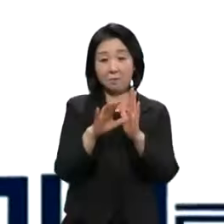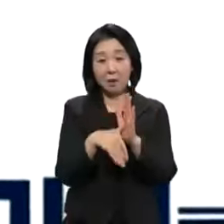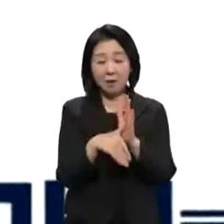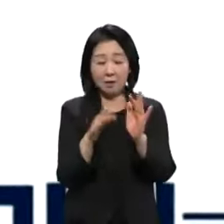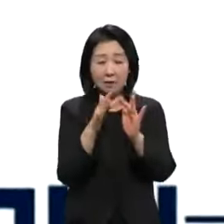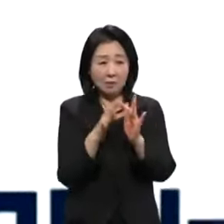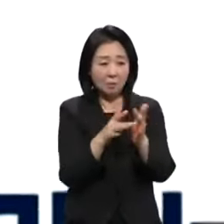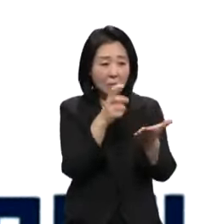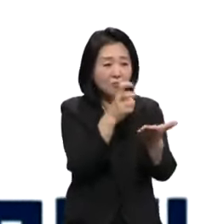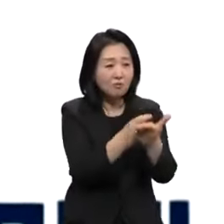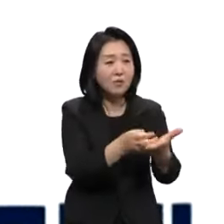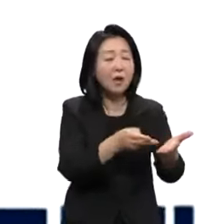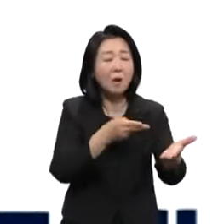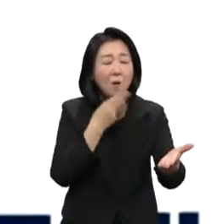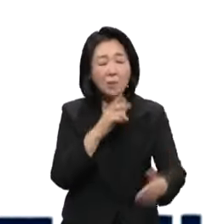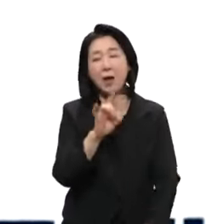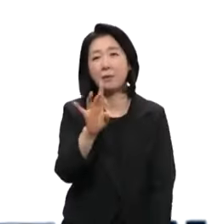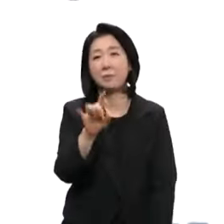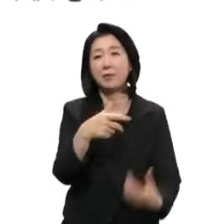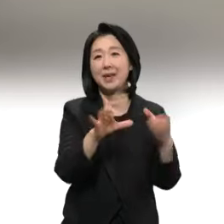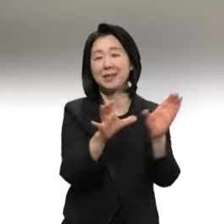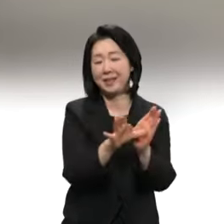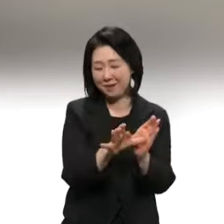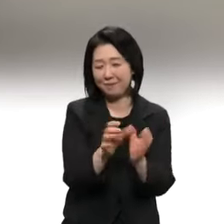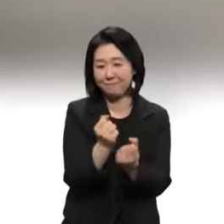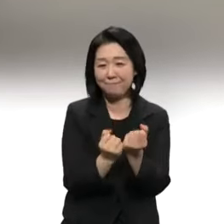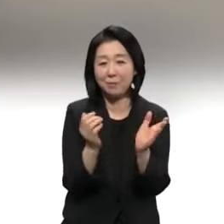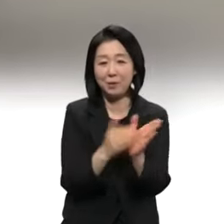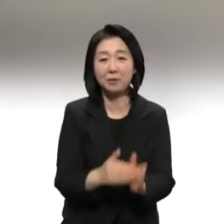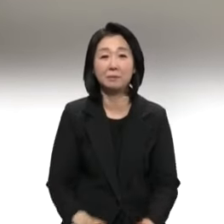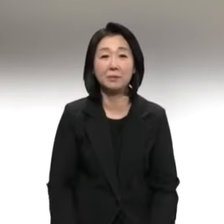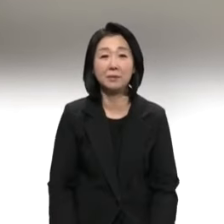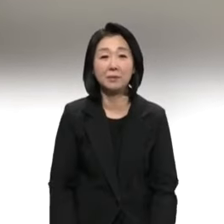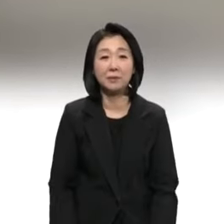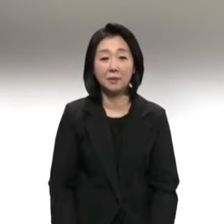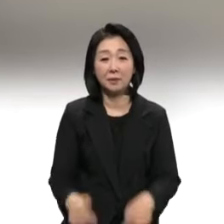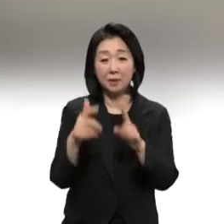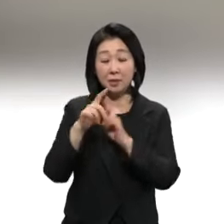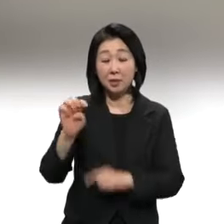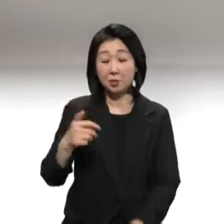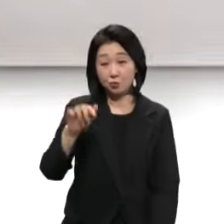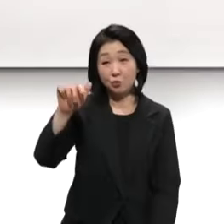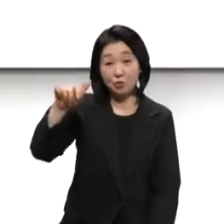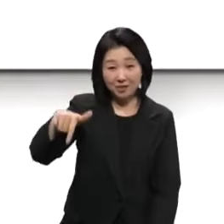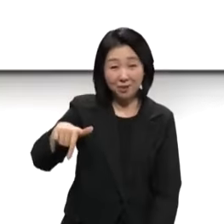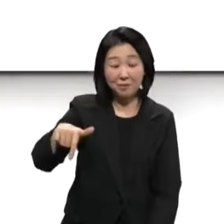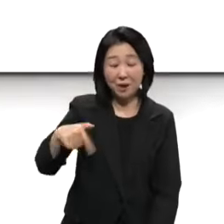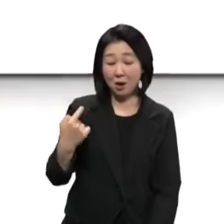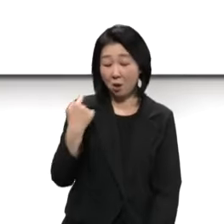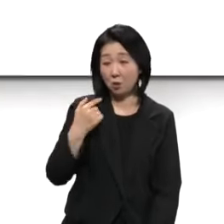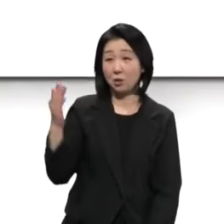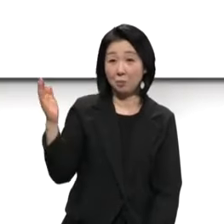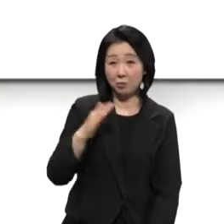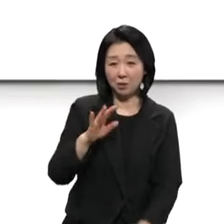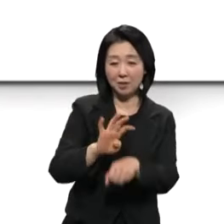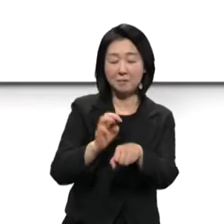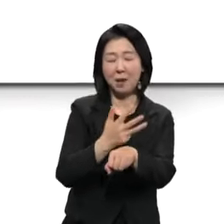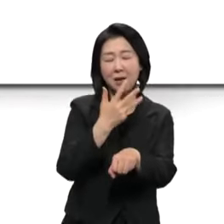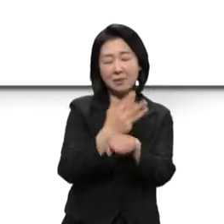리스크 없는 유일한 야당이라고 호소했습니다. 이준석 개혁신당 대표는 어제부터 48시간 무방